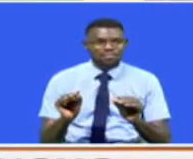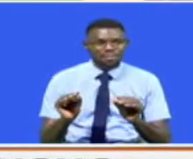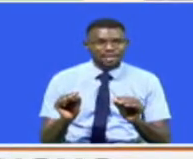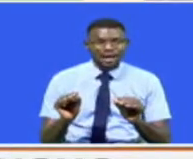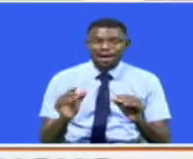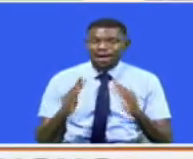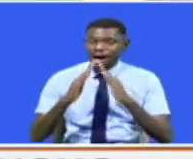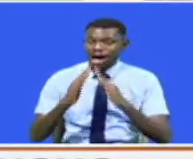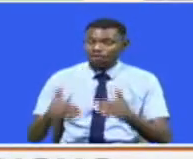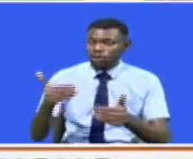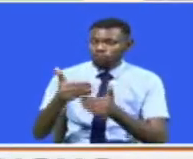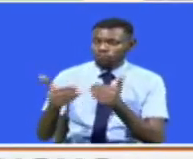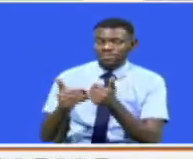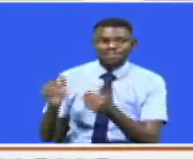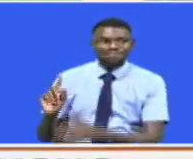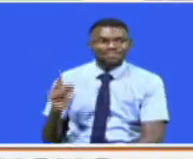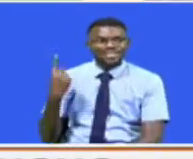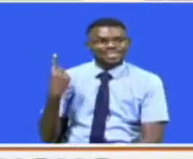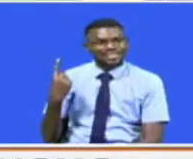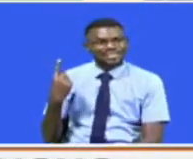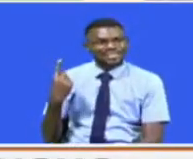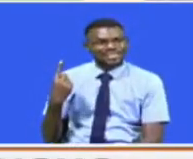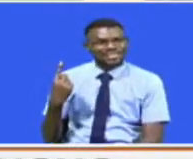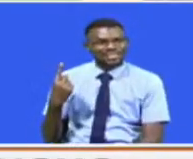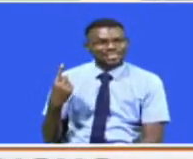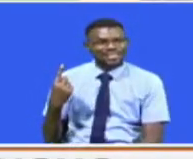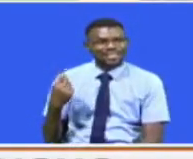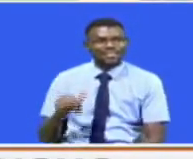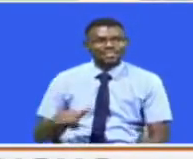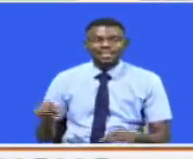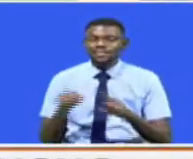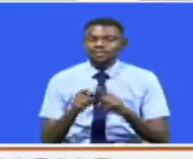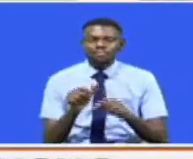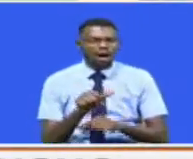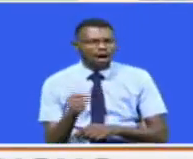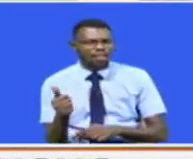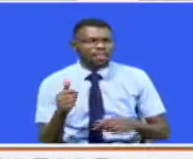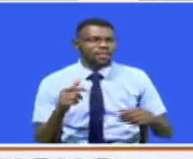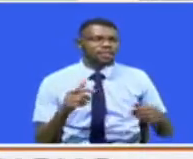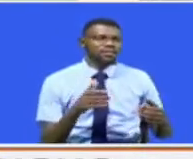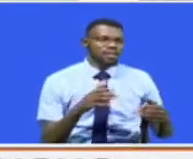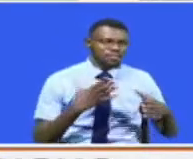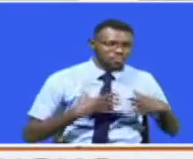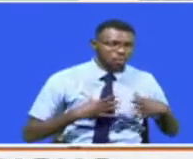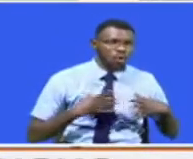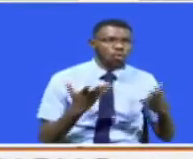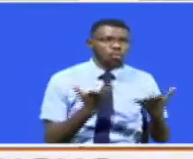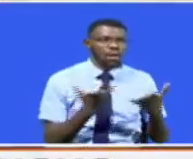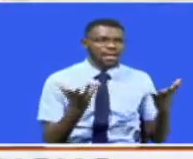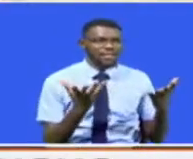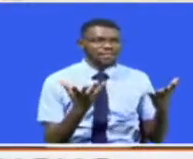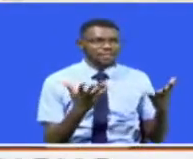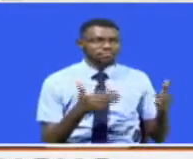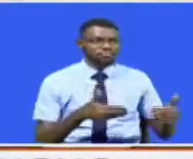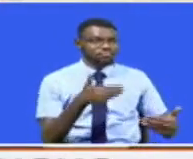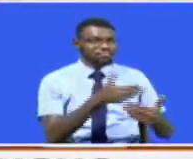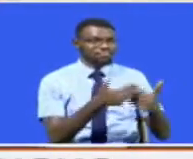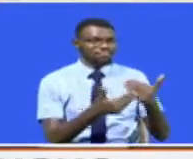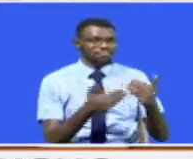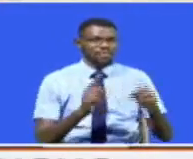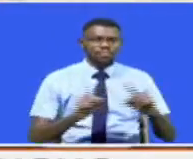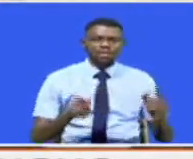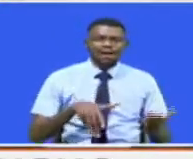nyumba zitajengwa za kwanza, and then from there wengine sasa ziende zikikuwa festival. Japo